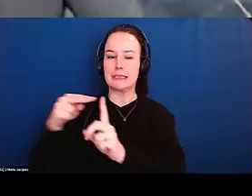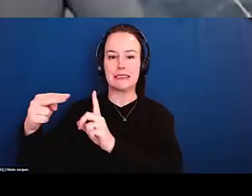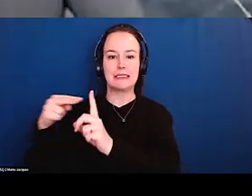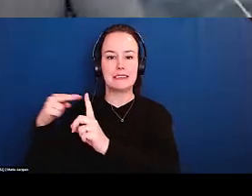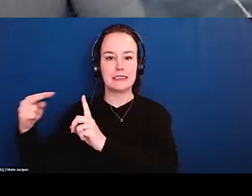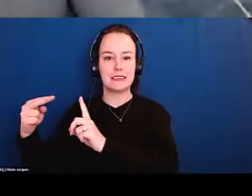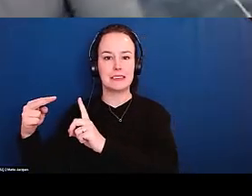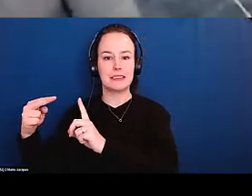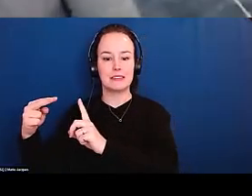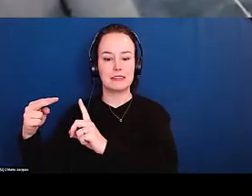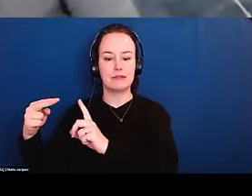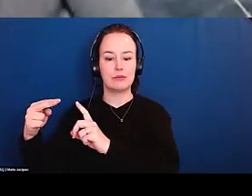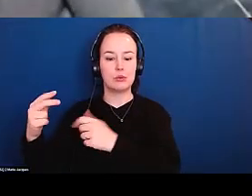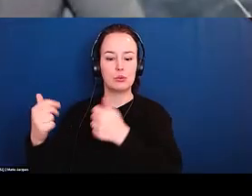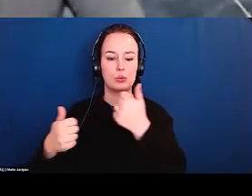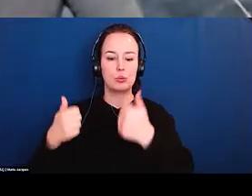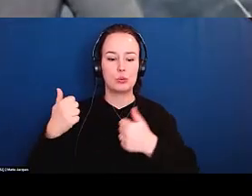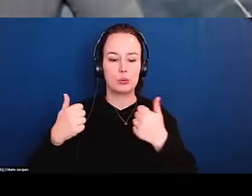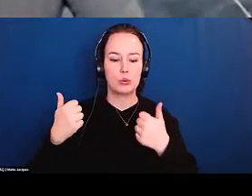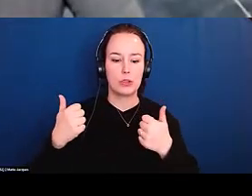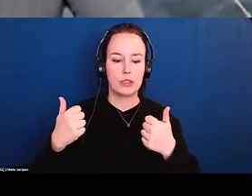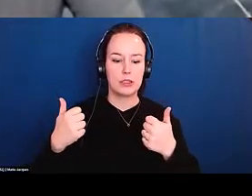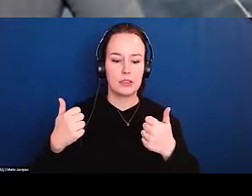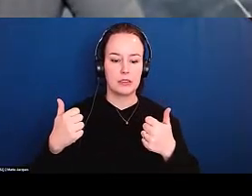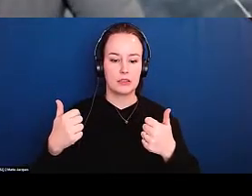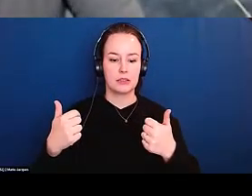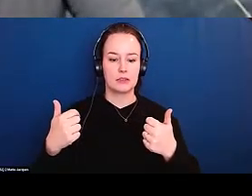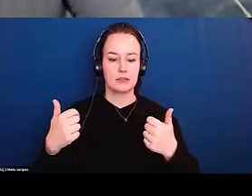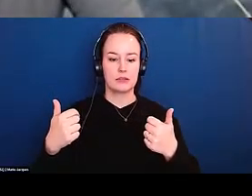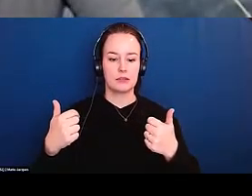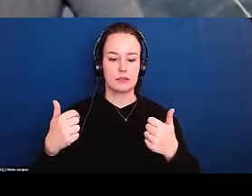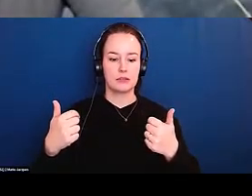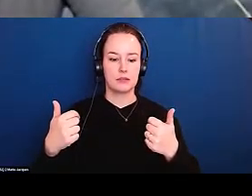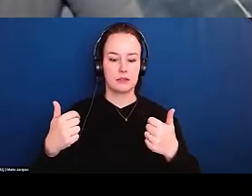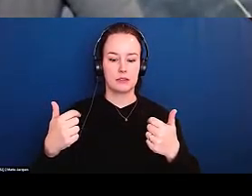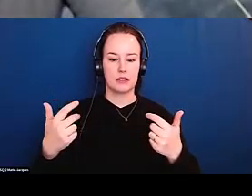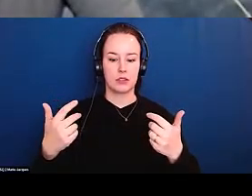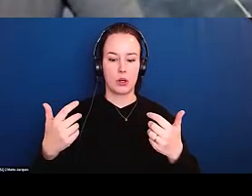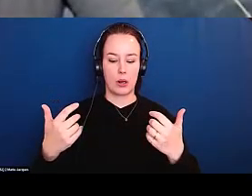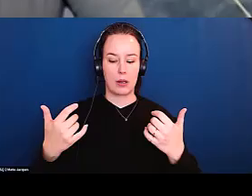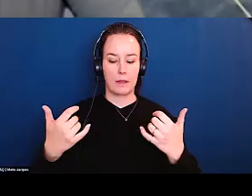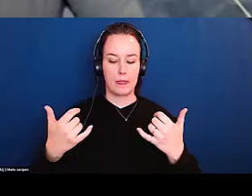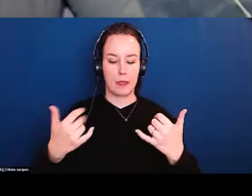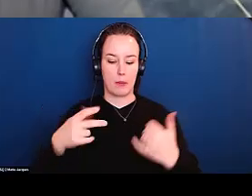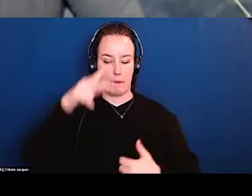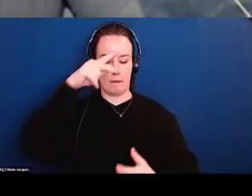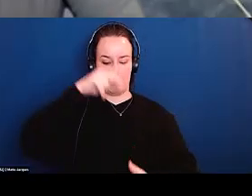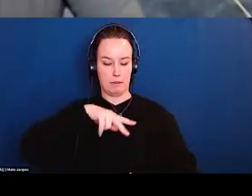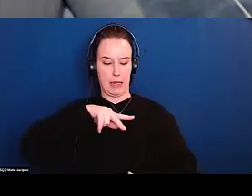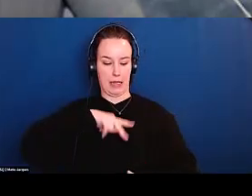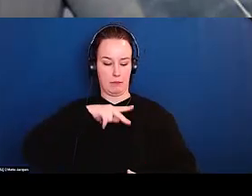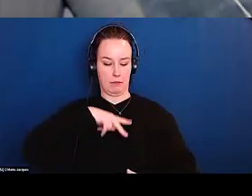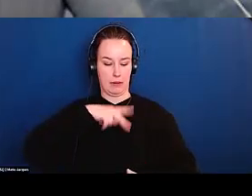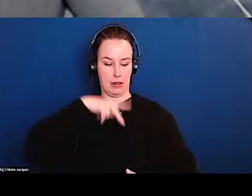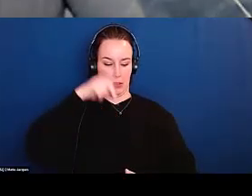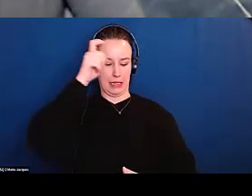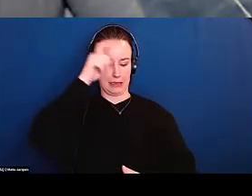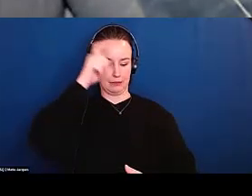que j'essayais d'identifier ou aussi qu'est-ce que j'apportais moi à partir de ma propre